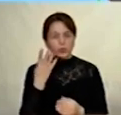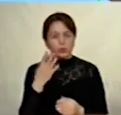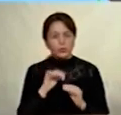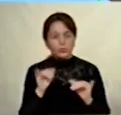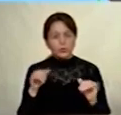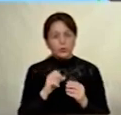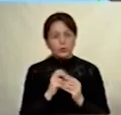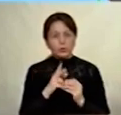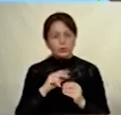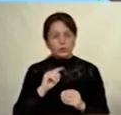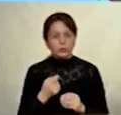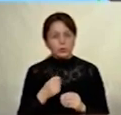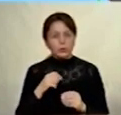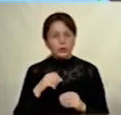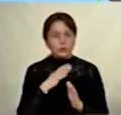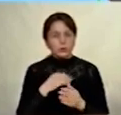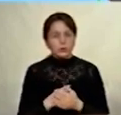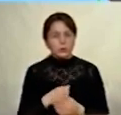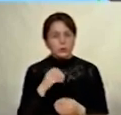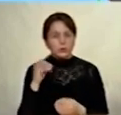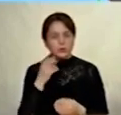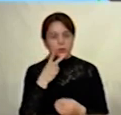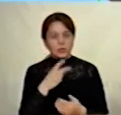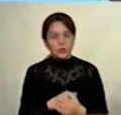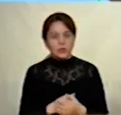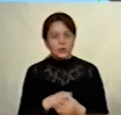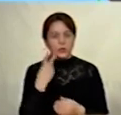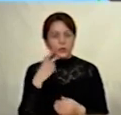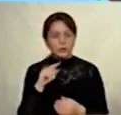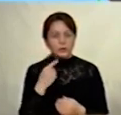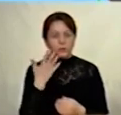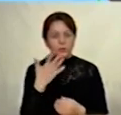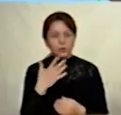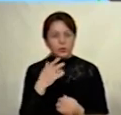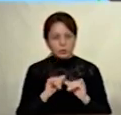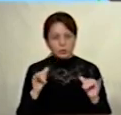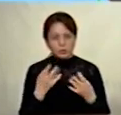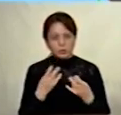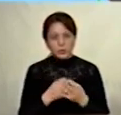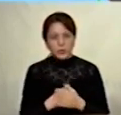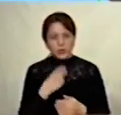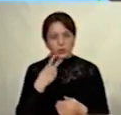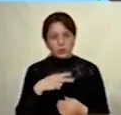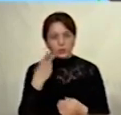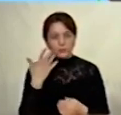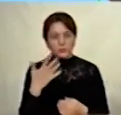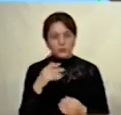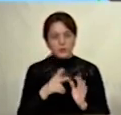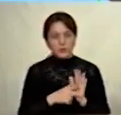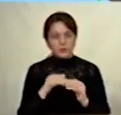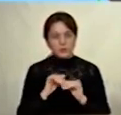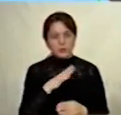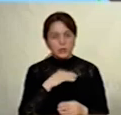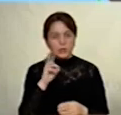ko'paytirsak 13,6 hosil bo'ldi. Yesi 2,5 ni 8 ga ko'paytirishimiz kerak. 25 ni 8 ga